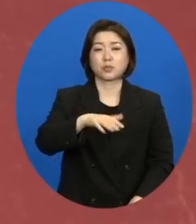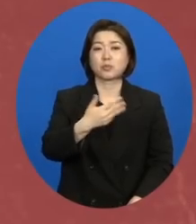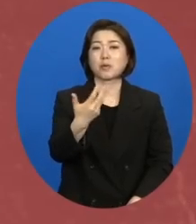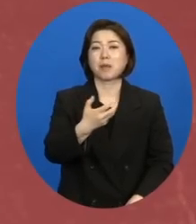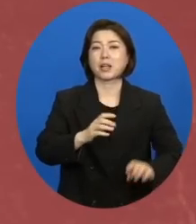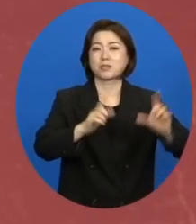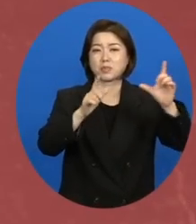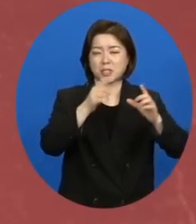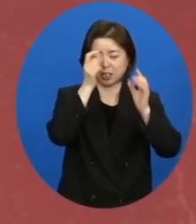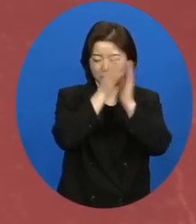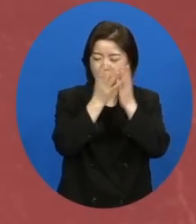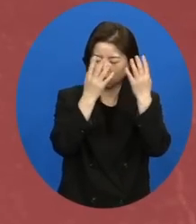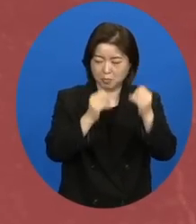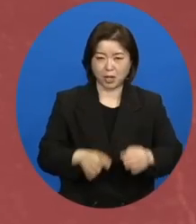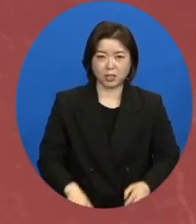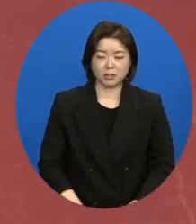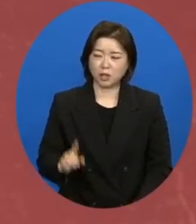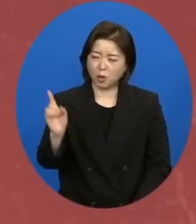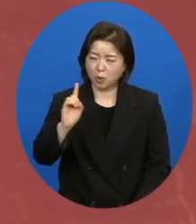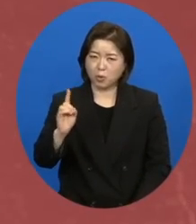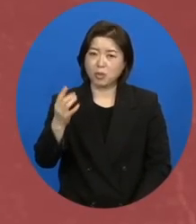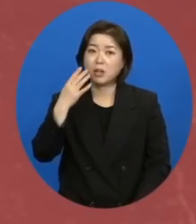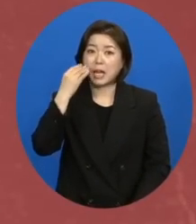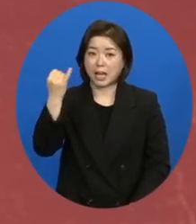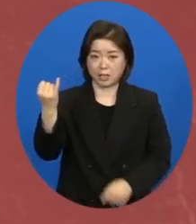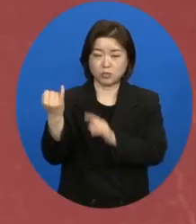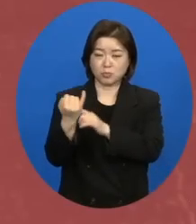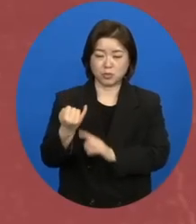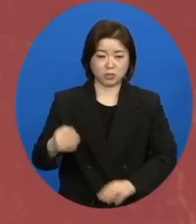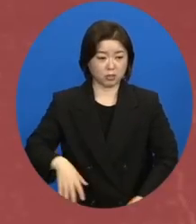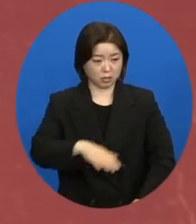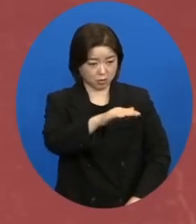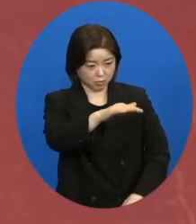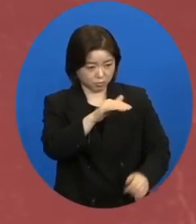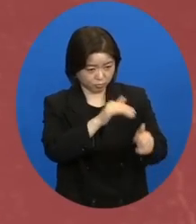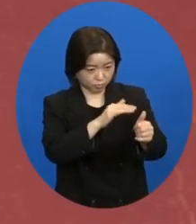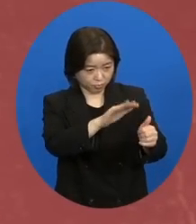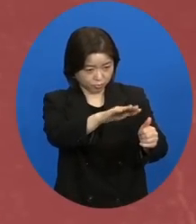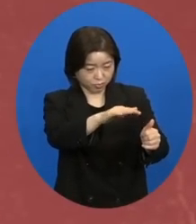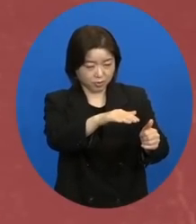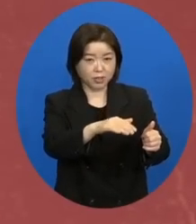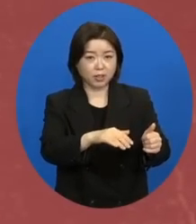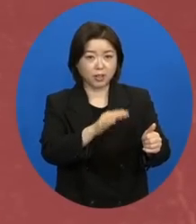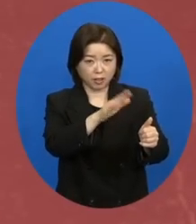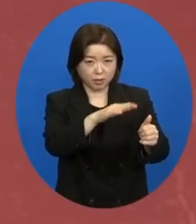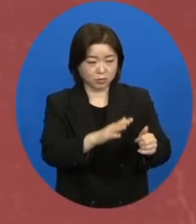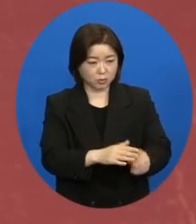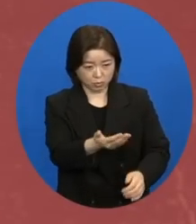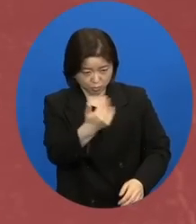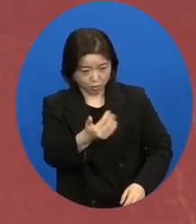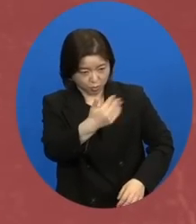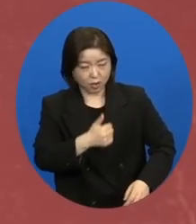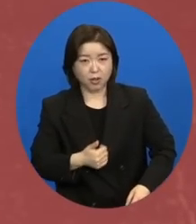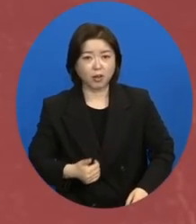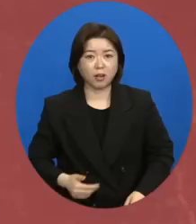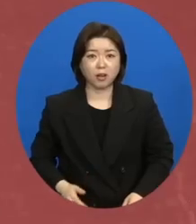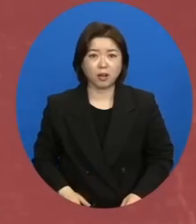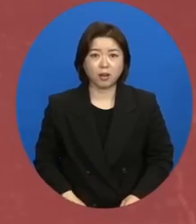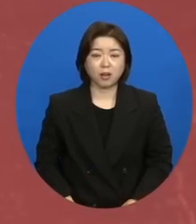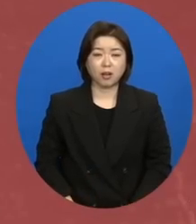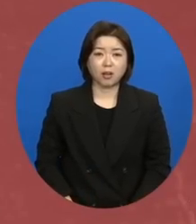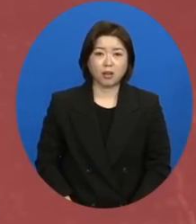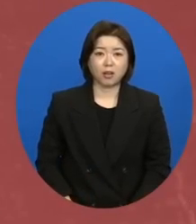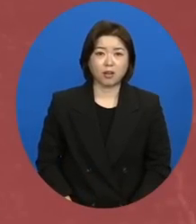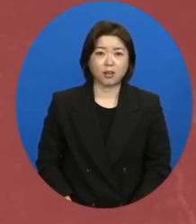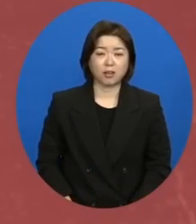때입니다. 근데 웬 아주머니야. 날 보고 아저씨라고 그랬으니까. 아저씨, 아저씨 나와요, 나와요 그러는 거예요. 그래서